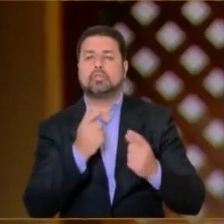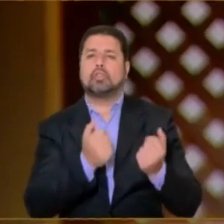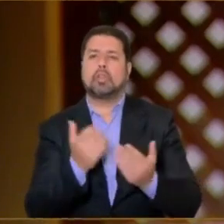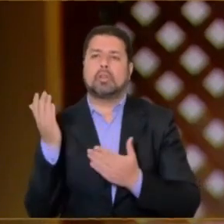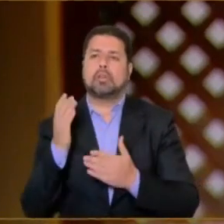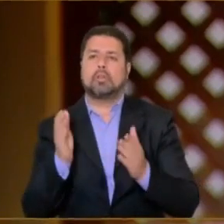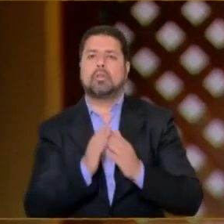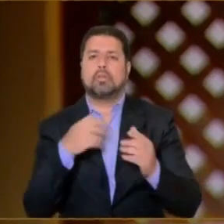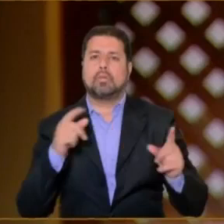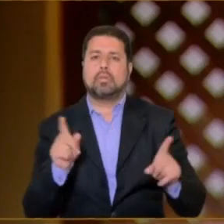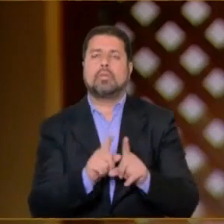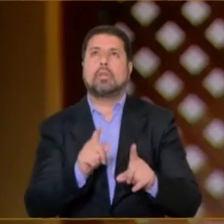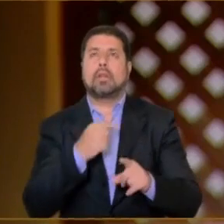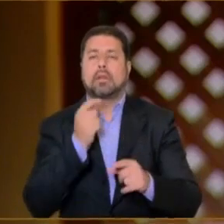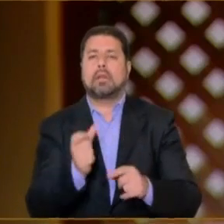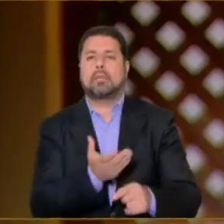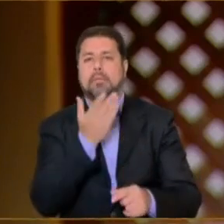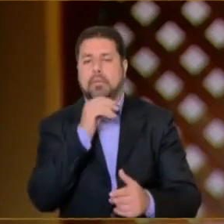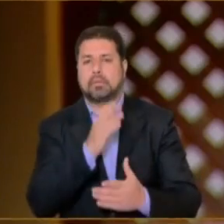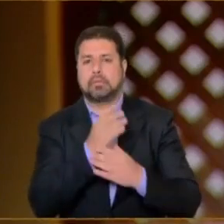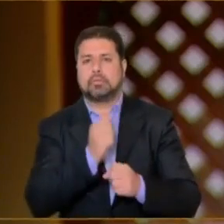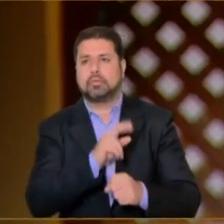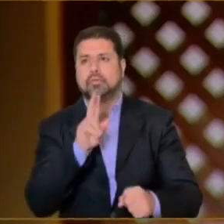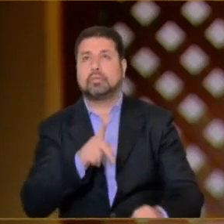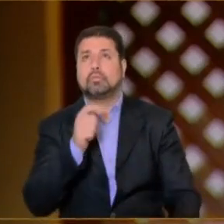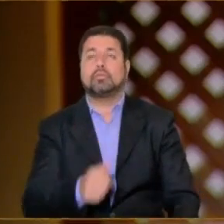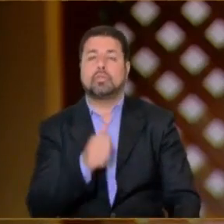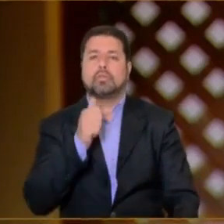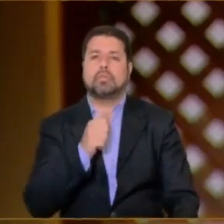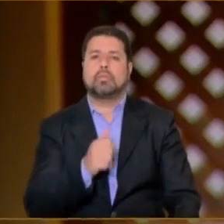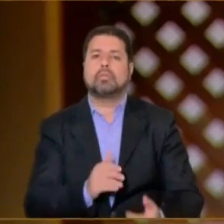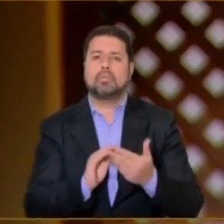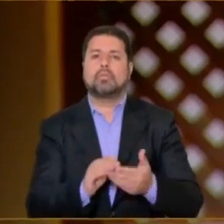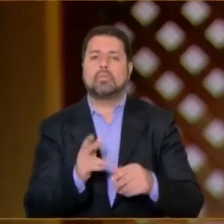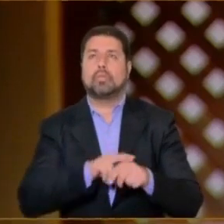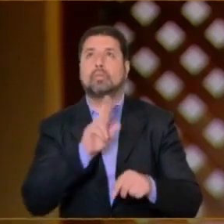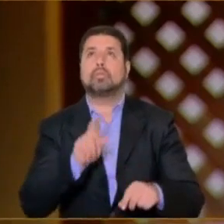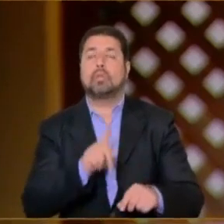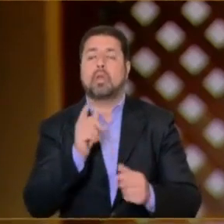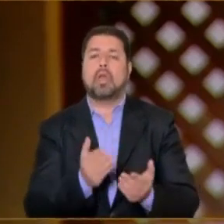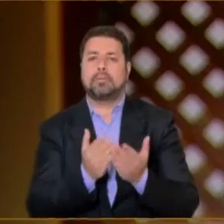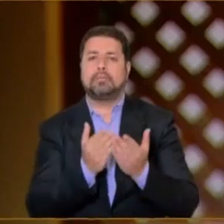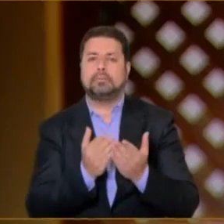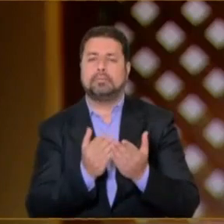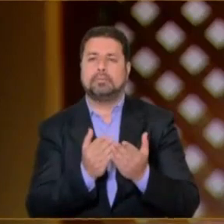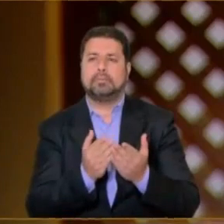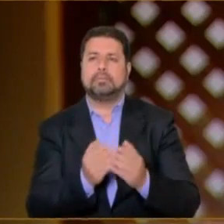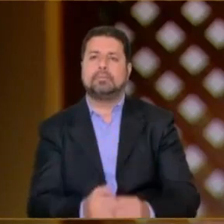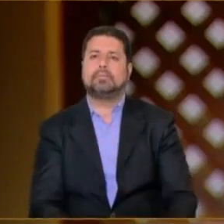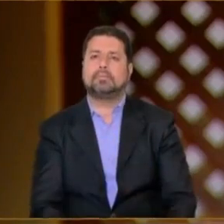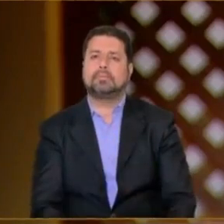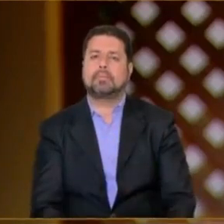الشهداء ومرافقه امام الانبياء ونسالك النصر على الاعداء كما نسالك يا مولانا